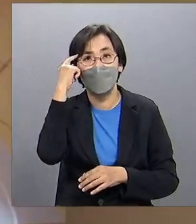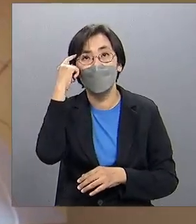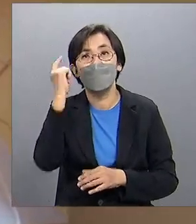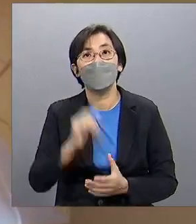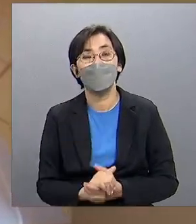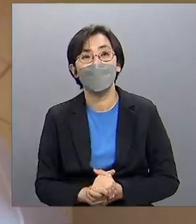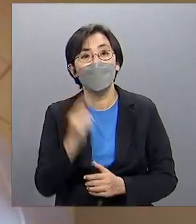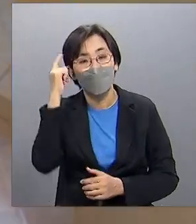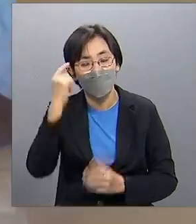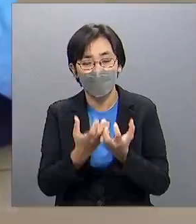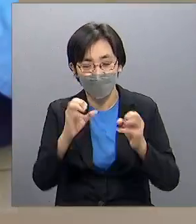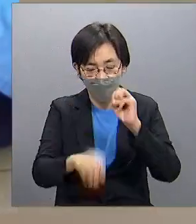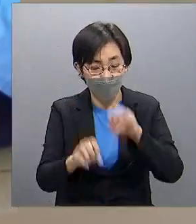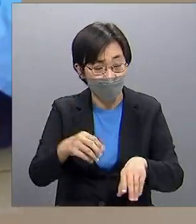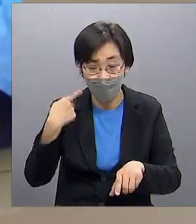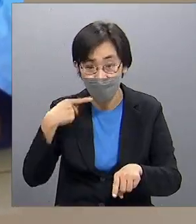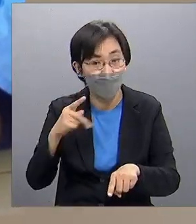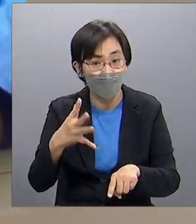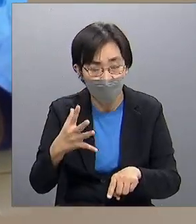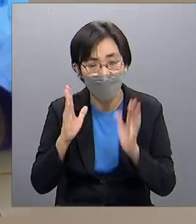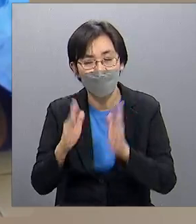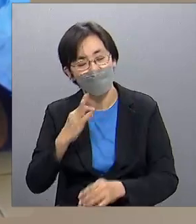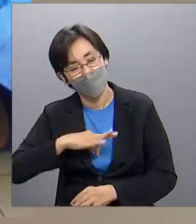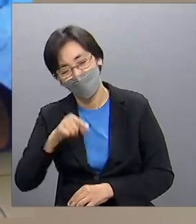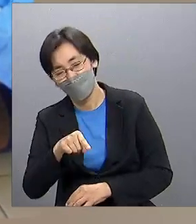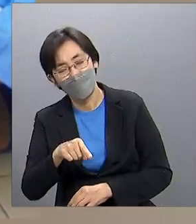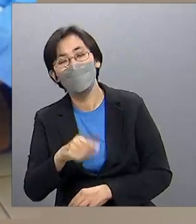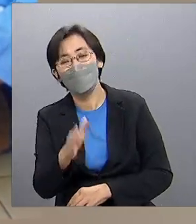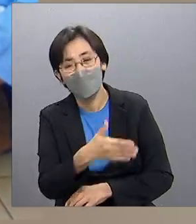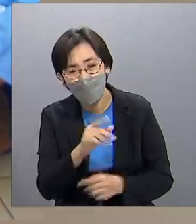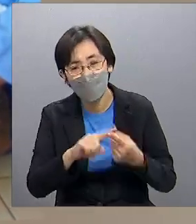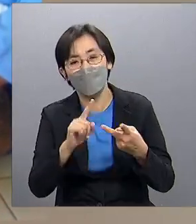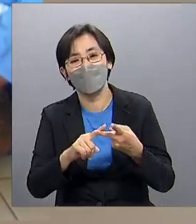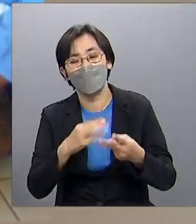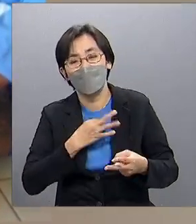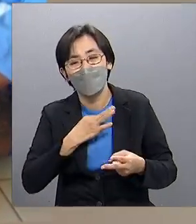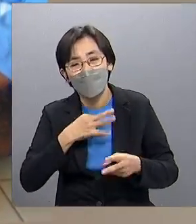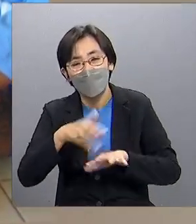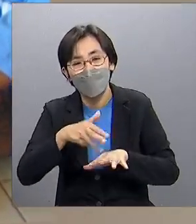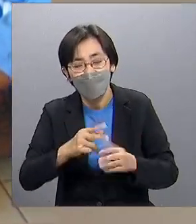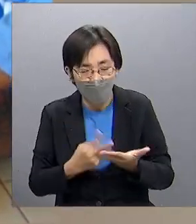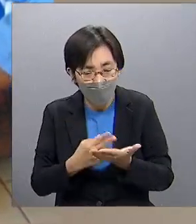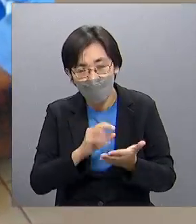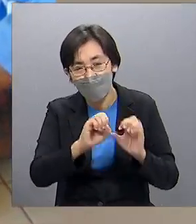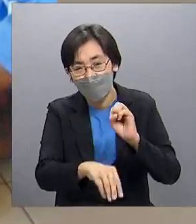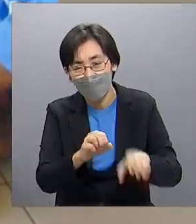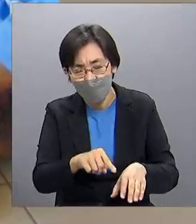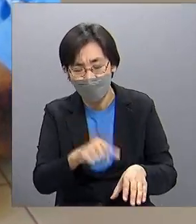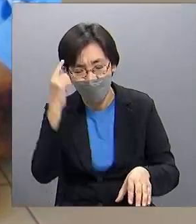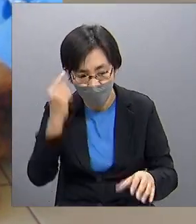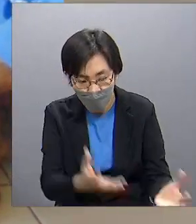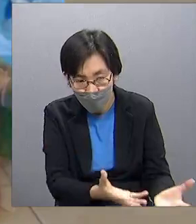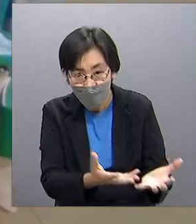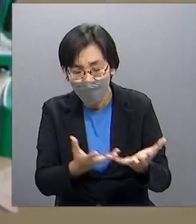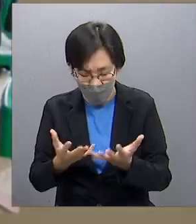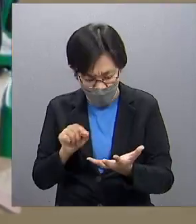าหรือสิ่งที่คนยังไม่มองหยิบขึ้นมาเป็นชิ้นงานเนี่ยเราก็สื่อให้เขาเห็นว่าเมื่อเราเอามา